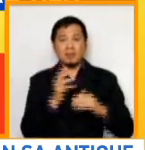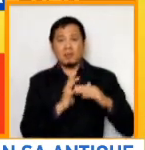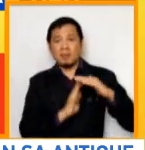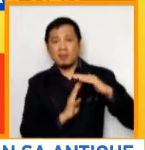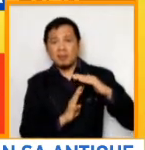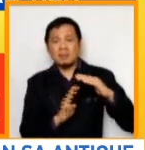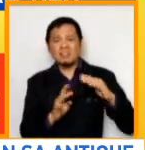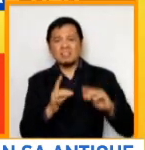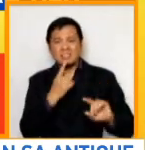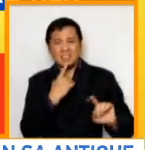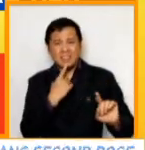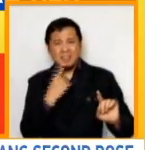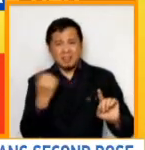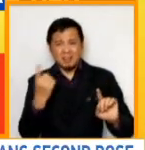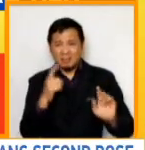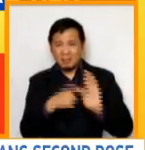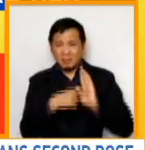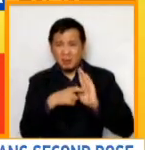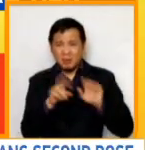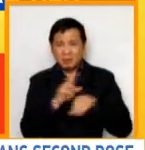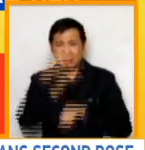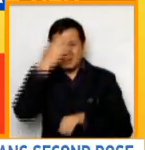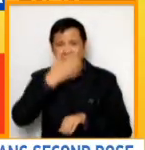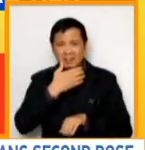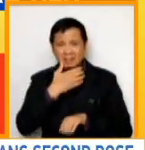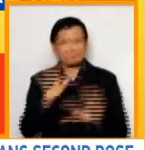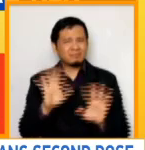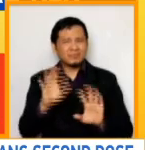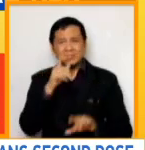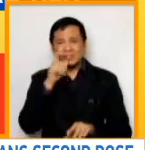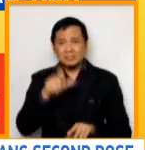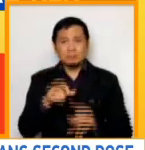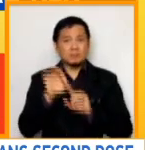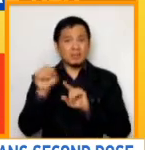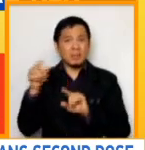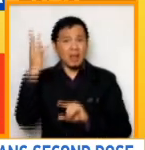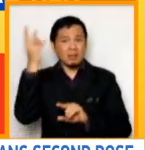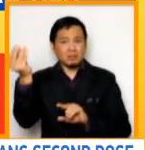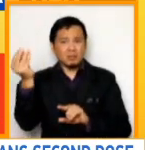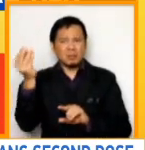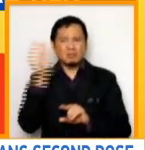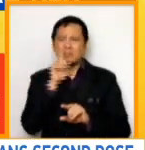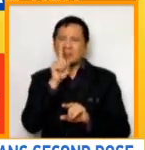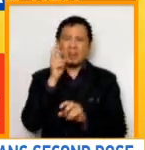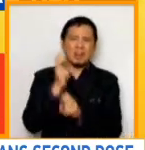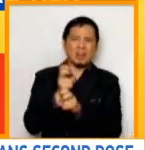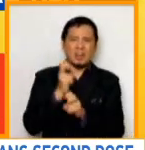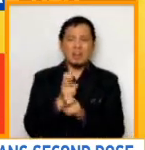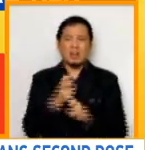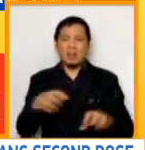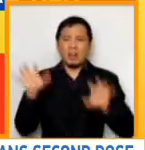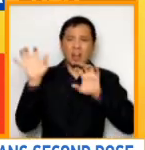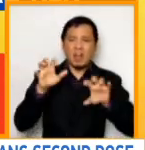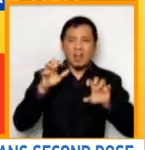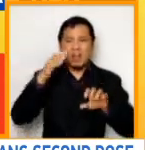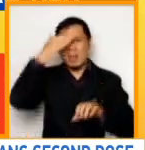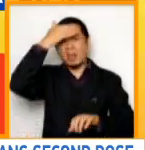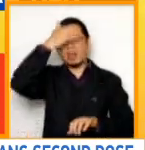yung pagsusuot ng face shield lalo na kapag nasa labas dahil talagang mahirap daw ito kapag umuulan.